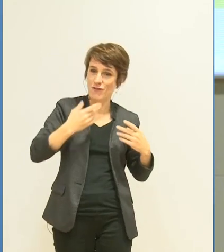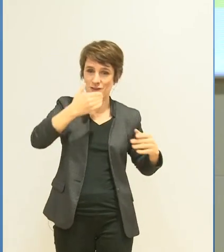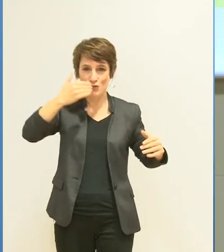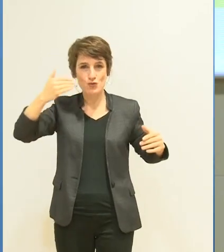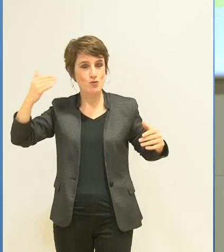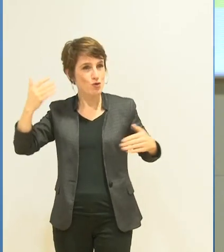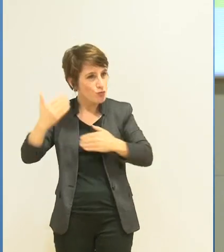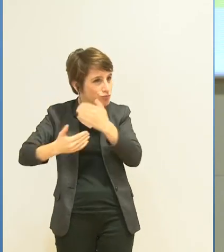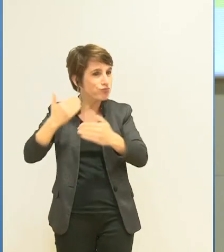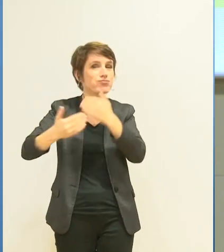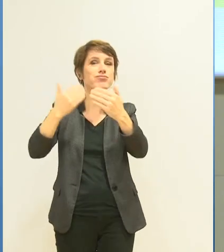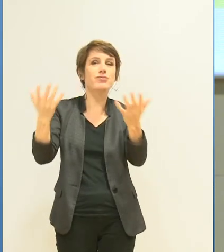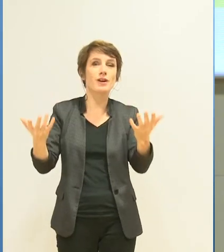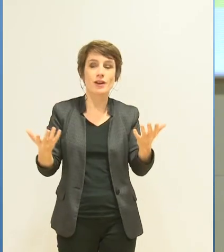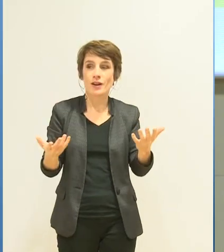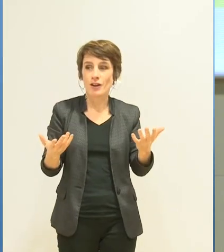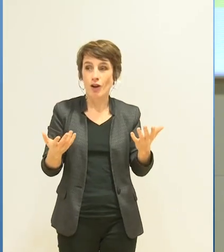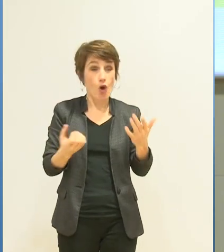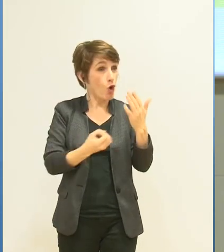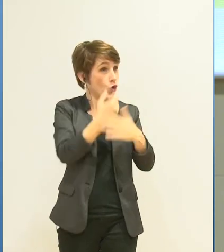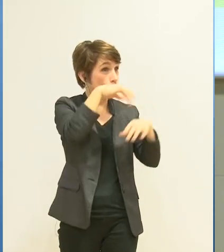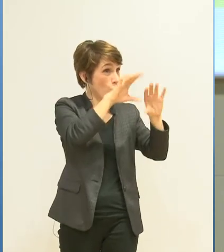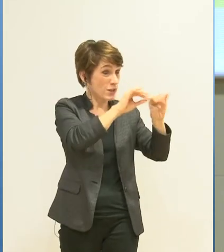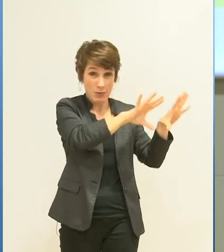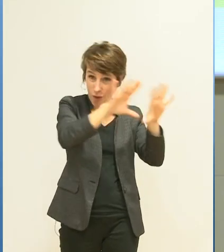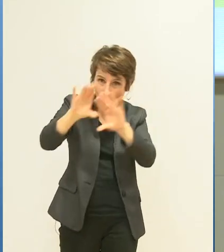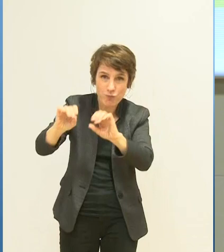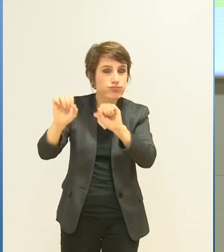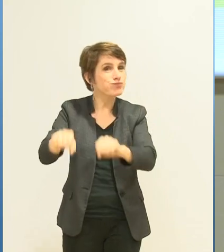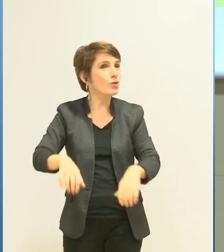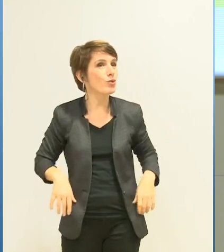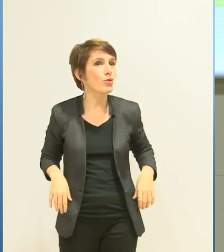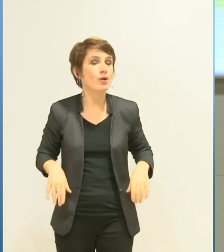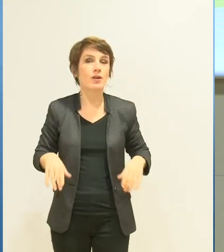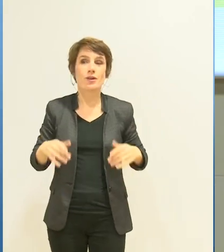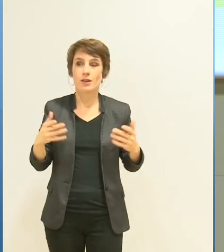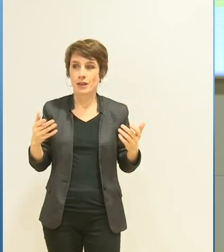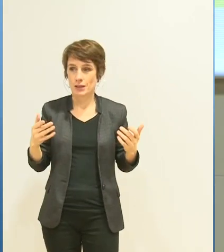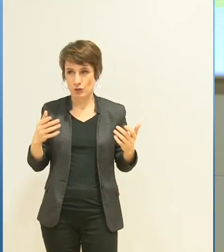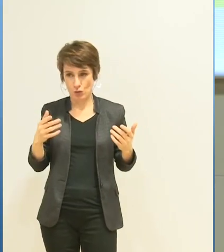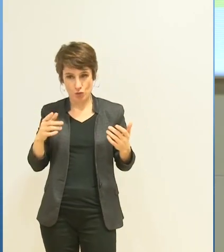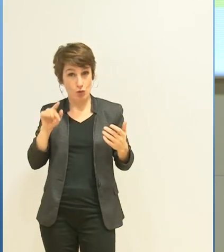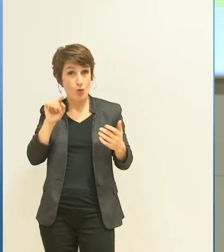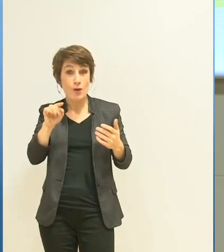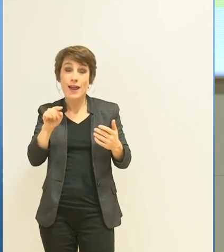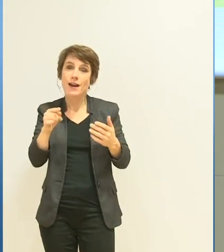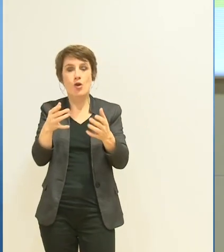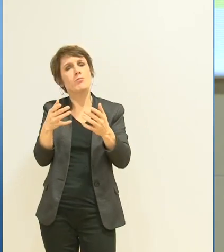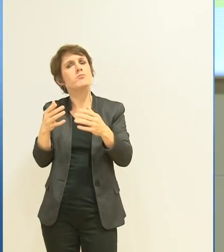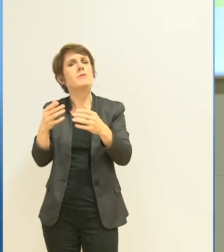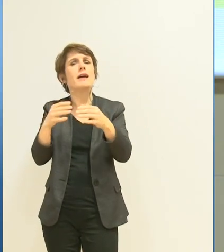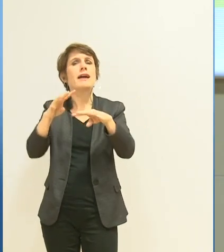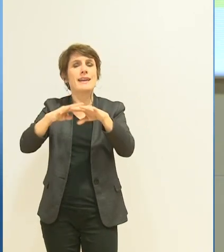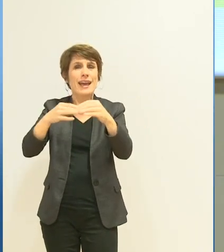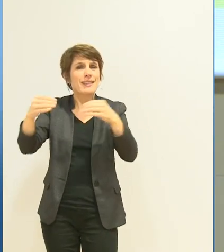pour permettre aussi d'accueillir de nouveaux habitants et pour faire de cette de ce terrain d'expérimentation qui a toujours été